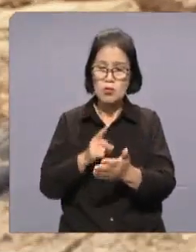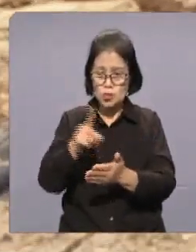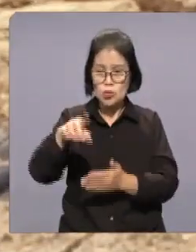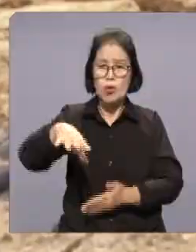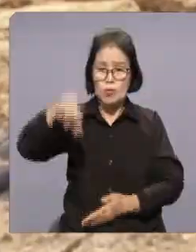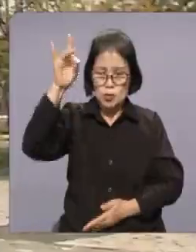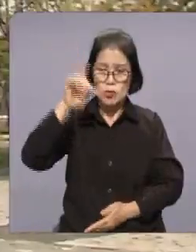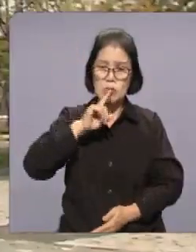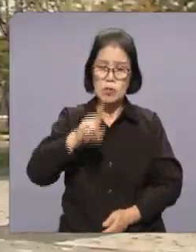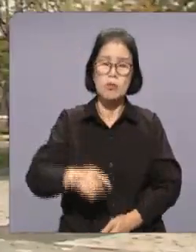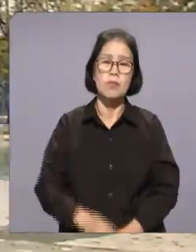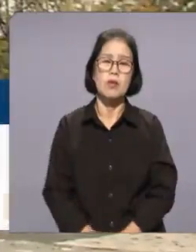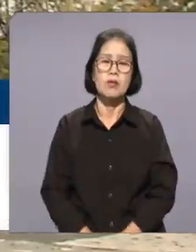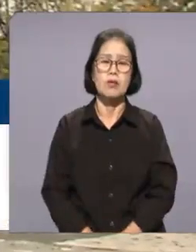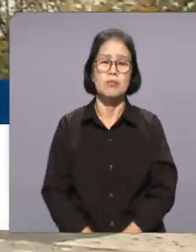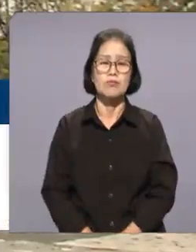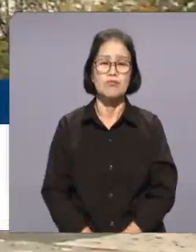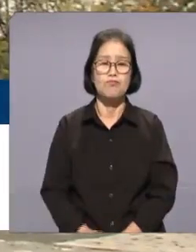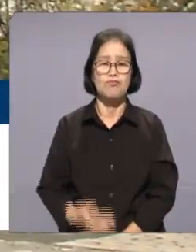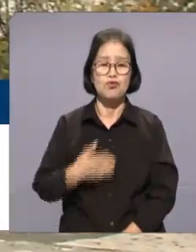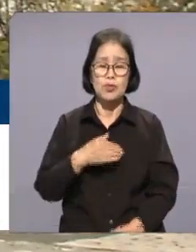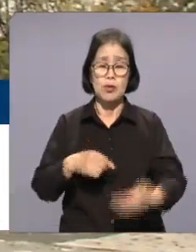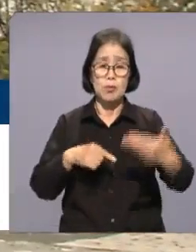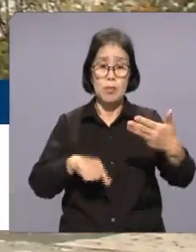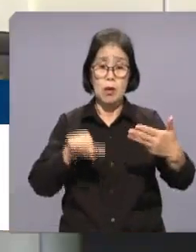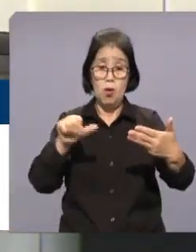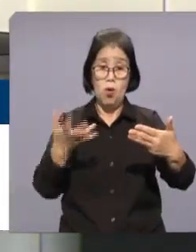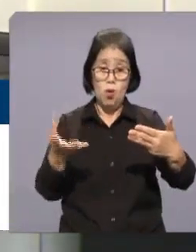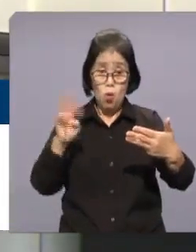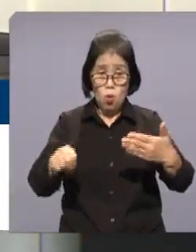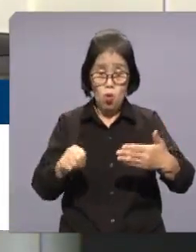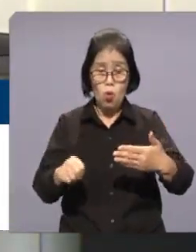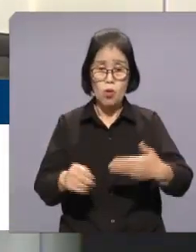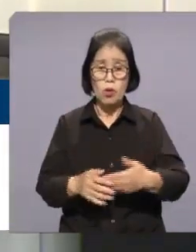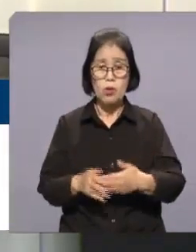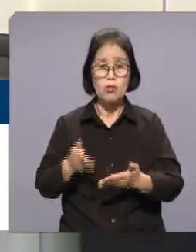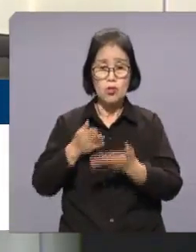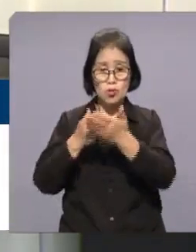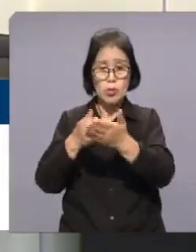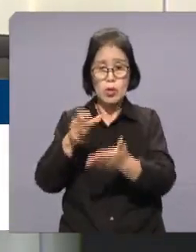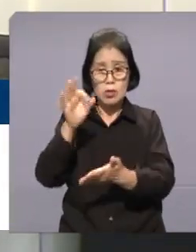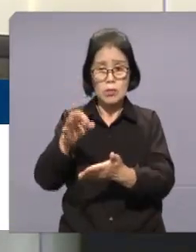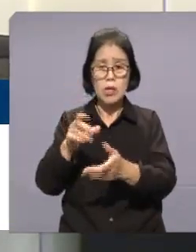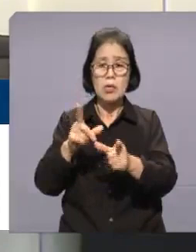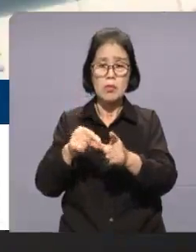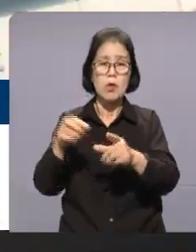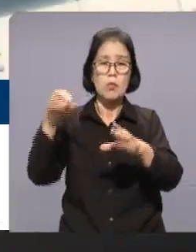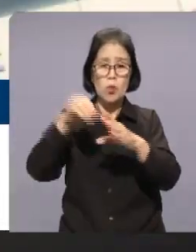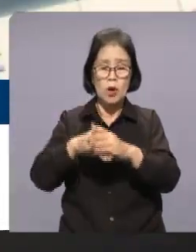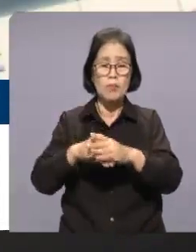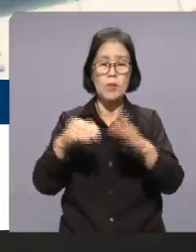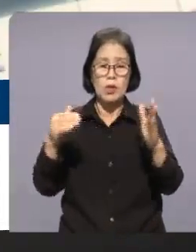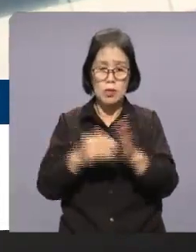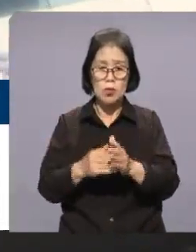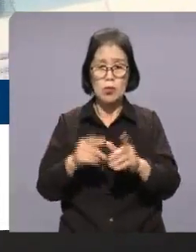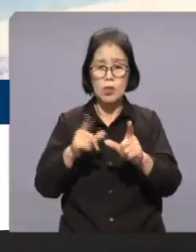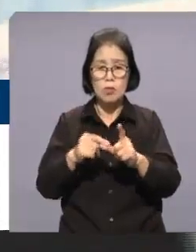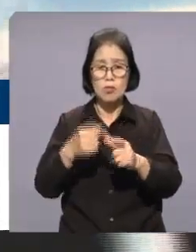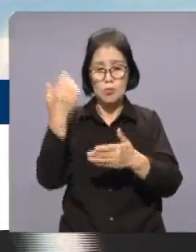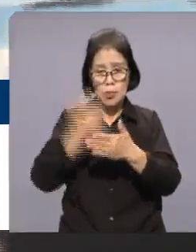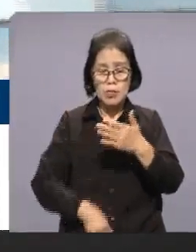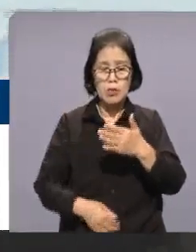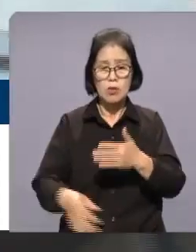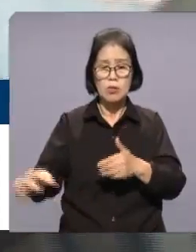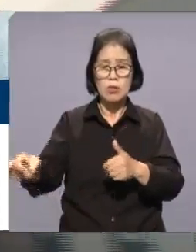입장입니다. 저희는 8.5억에 저희가 청구해야 되는 금액들이 일부 포함돼 있고 일부